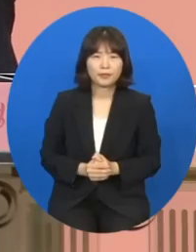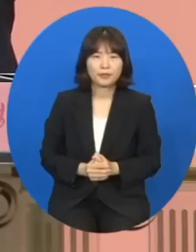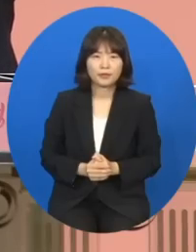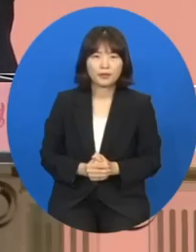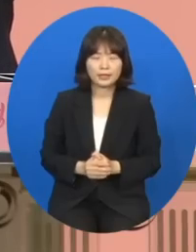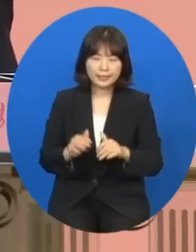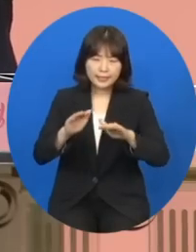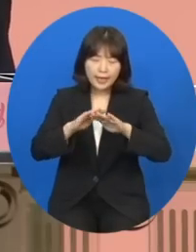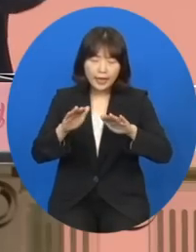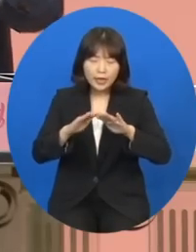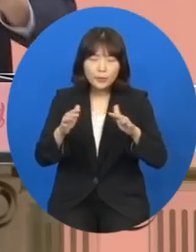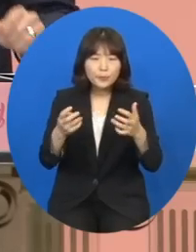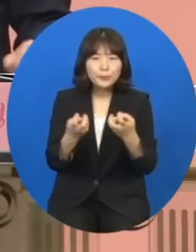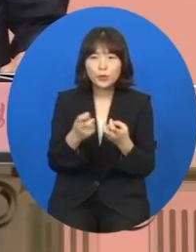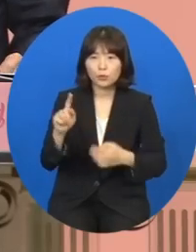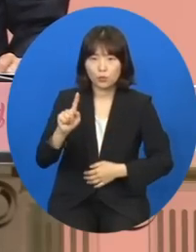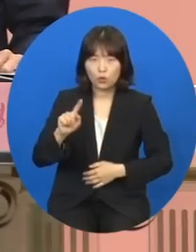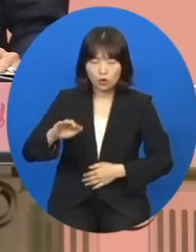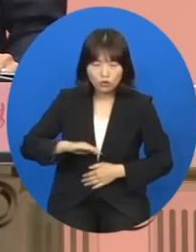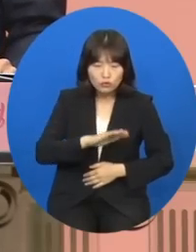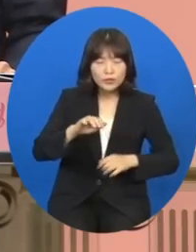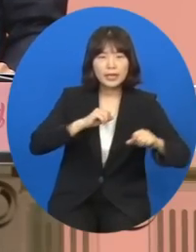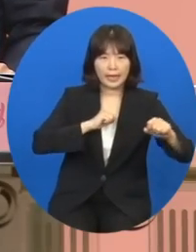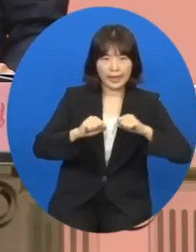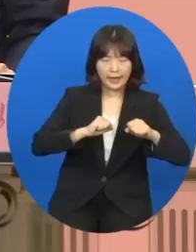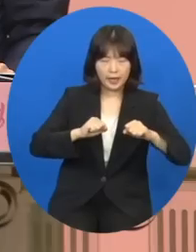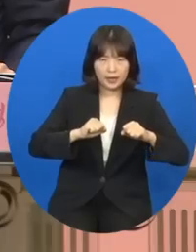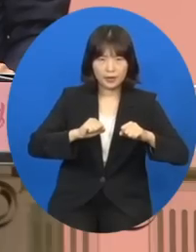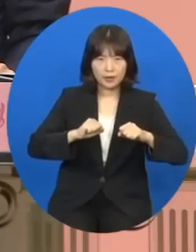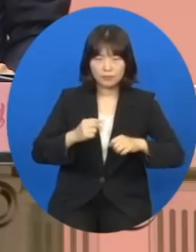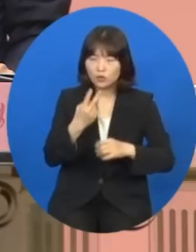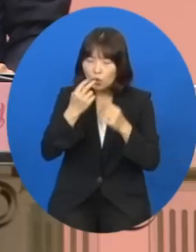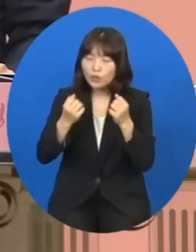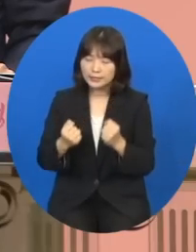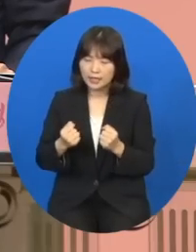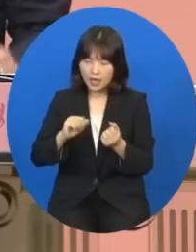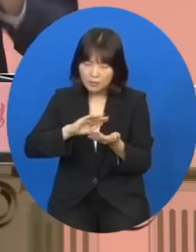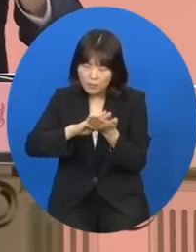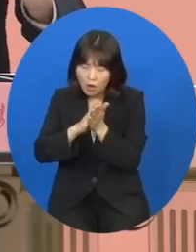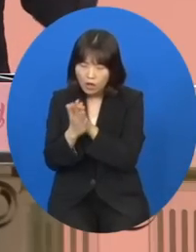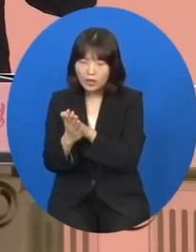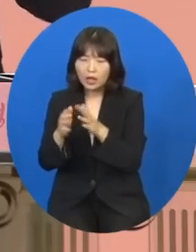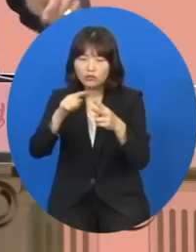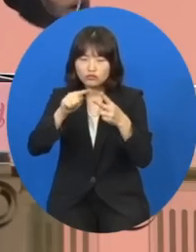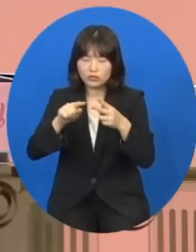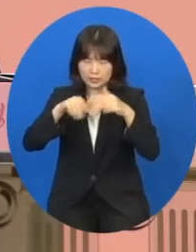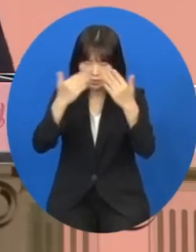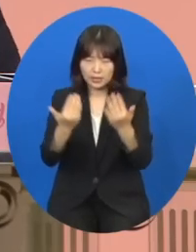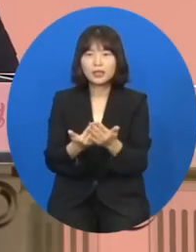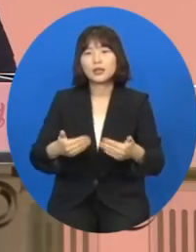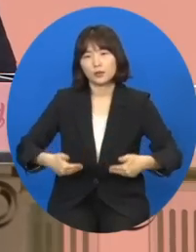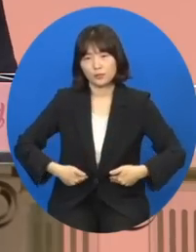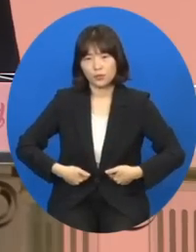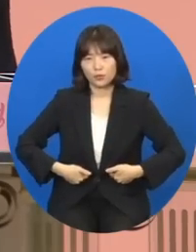해결책은 우리의 행함과 존재 변화 모두가 필요합니다 윗니 뭐 박씨는 안